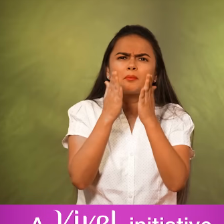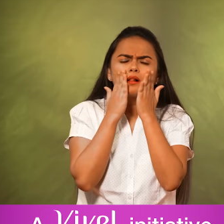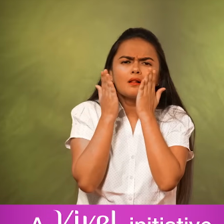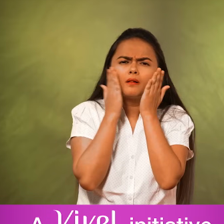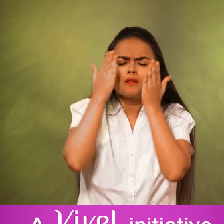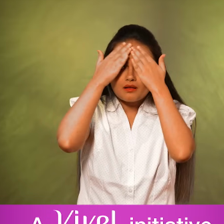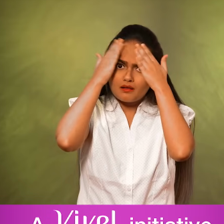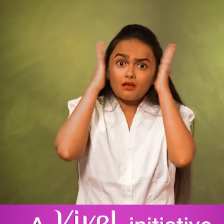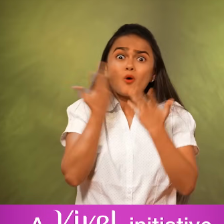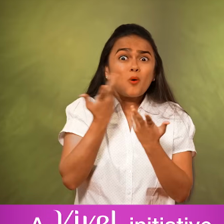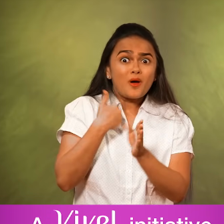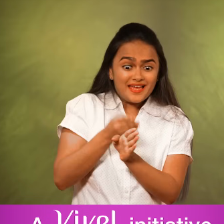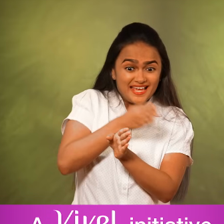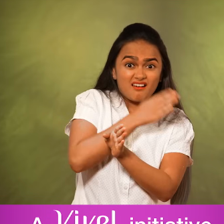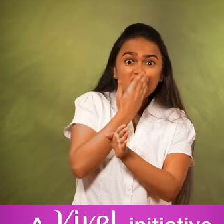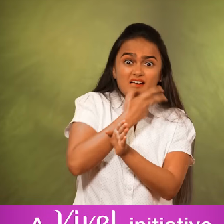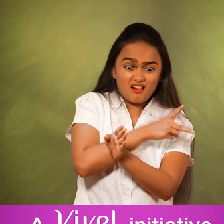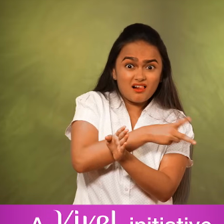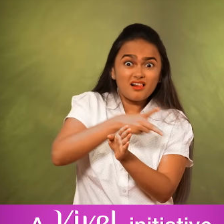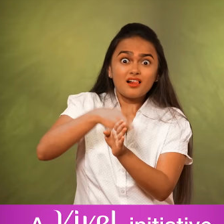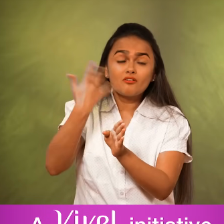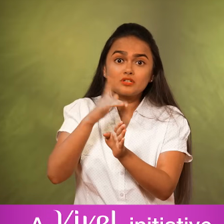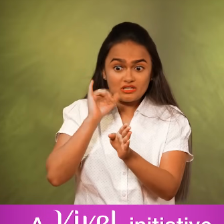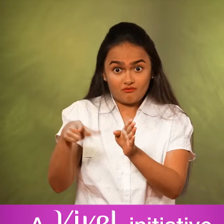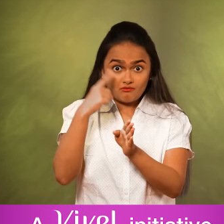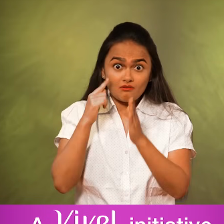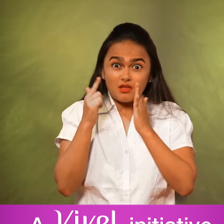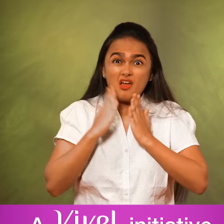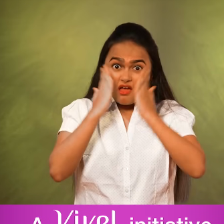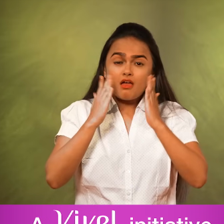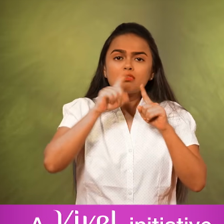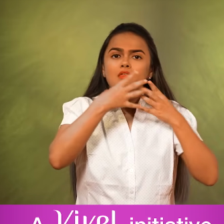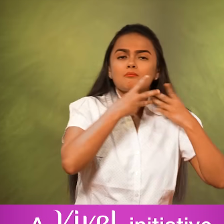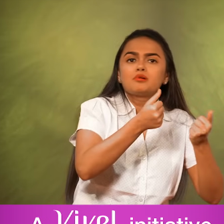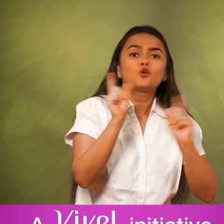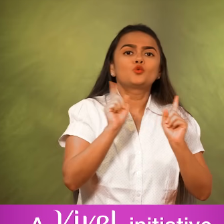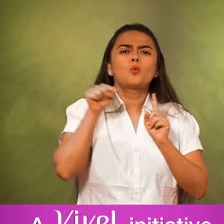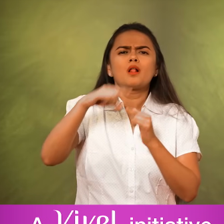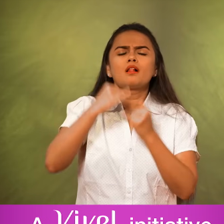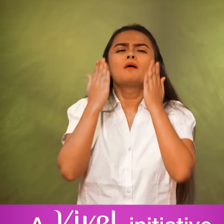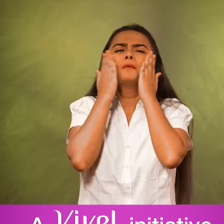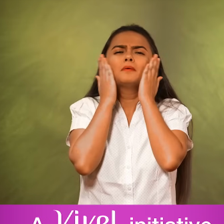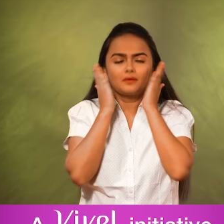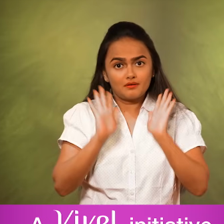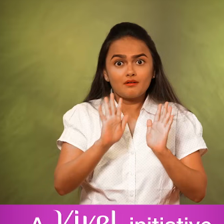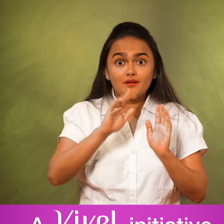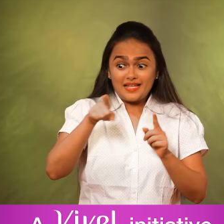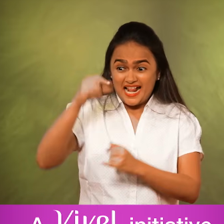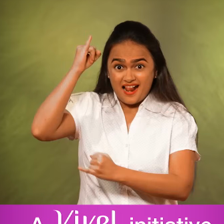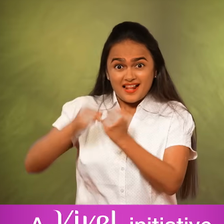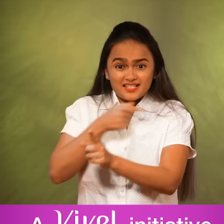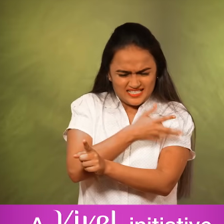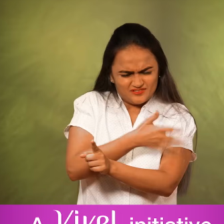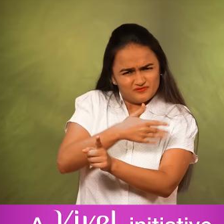ज्यादा ऐसे नहीं करती हूँ, क्योंकि उससे क्या है, जो मैंने पहले प्रोडक्ट्स लगाए थे ना, उनका चांसेस है कि उसका अगर कोई रेसिड्यू हो तो वो निकल कर आ जाए।